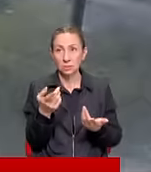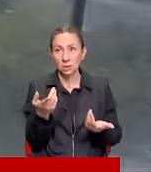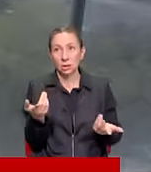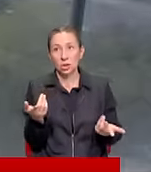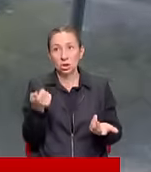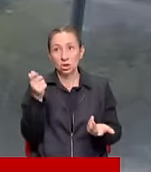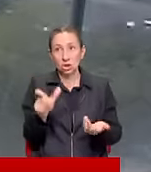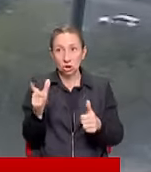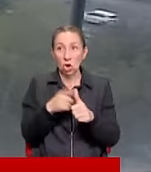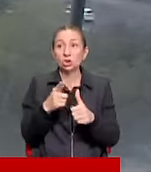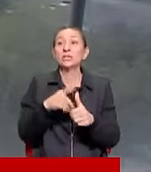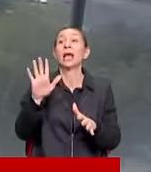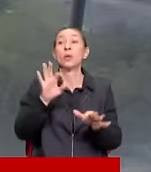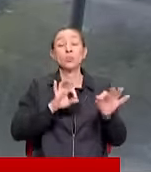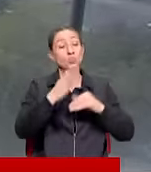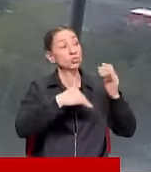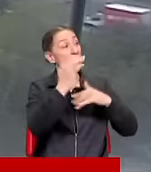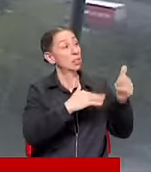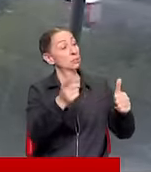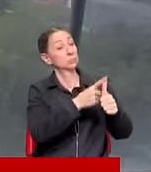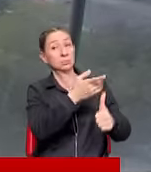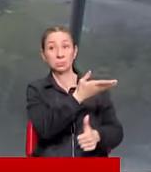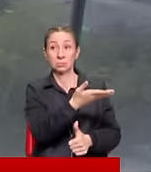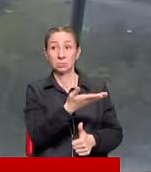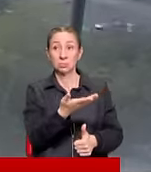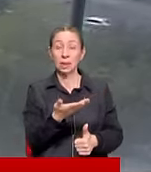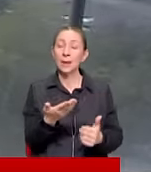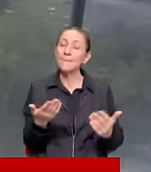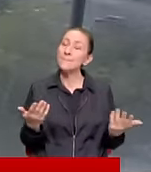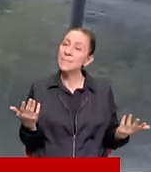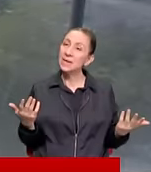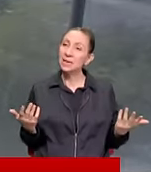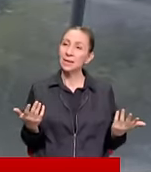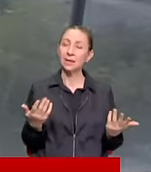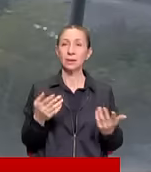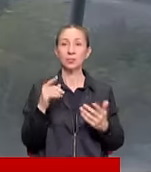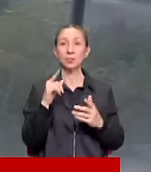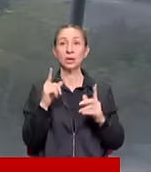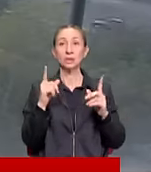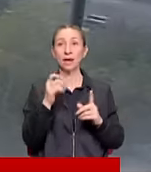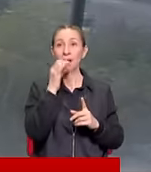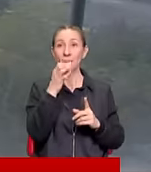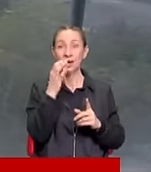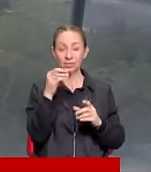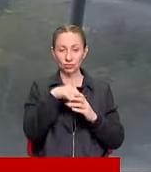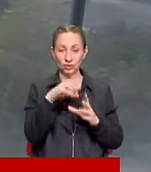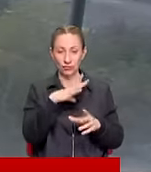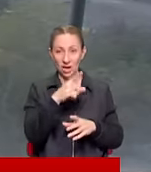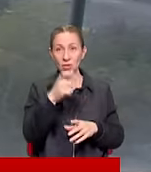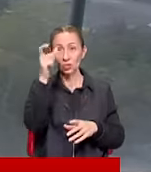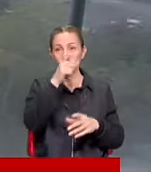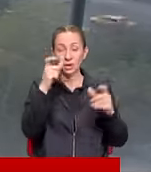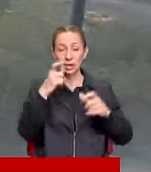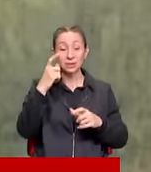işçi öncelikli müteahhit. Değil, müteahhit öncelikli olmuş oldu. Peki işte bu arada haberde de yer alıyor.